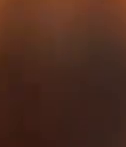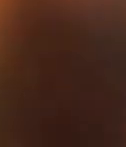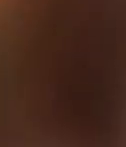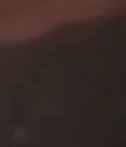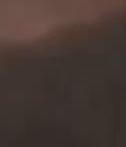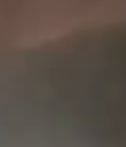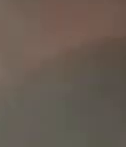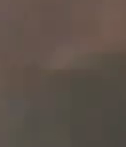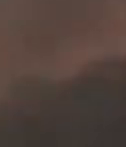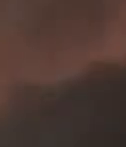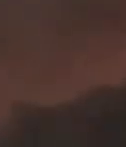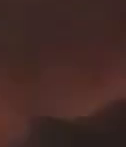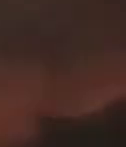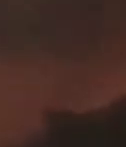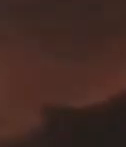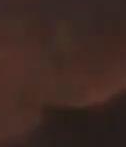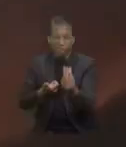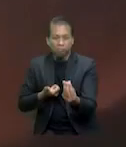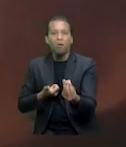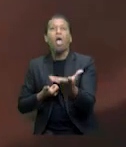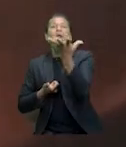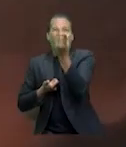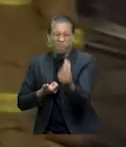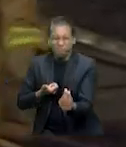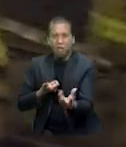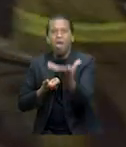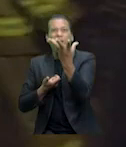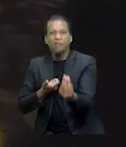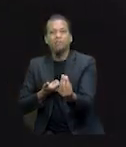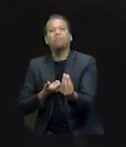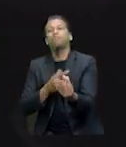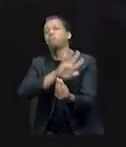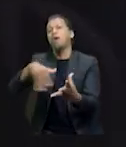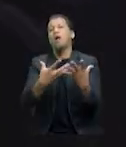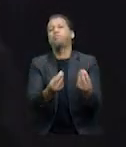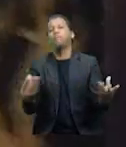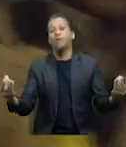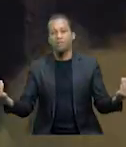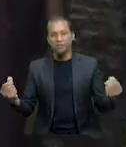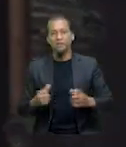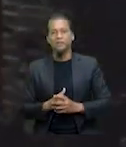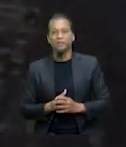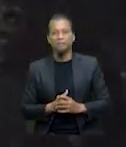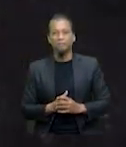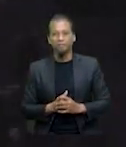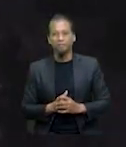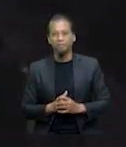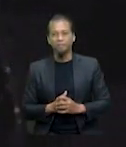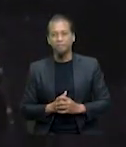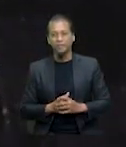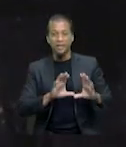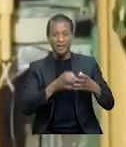dipadamkan. Hampir seluruh bangunan rumah hangus terbakar. Kebakaran dapat dipadamkan setelah tim damkar mengerahkan 70 petugas